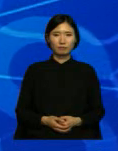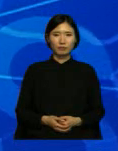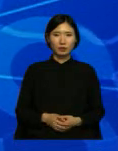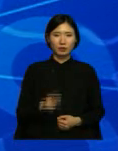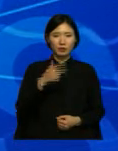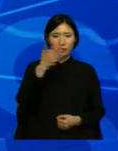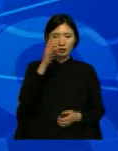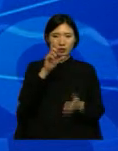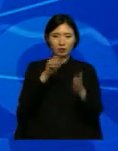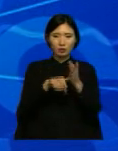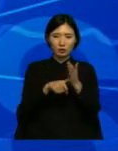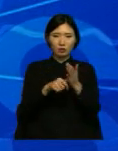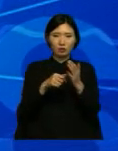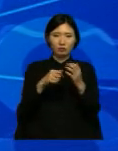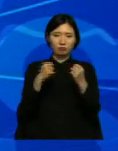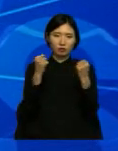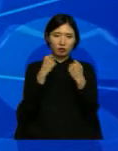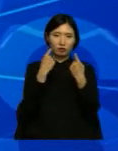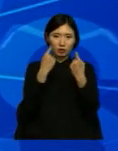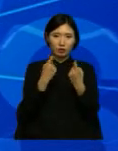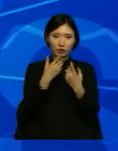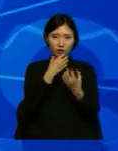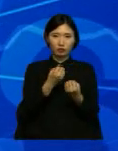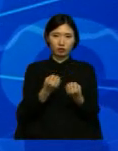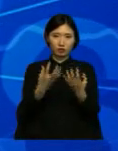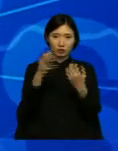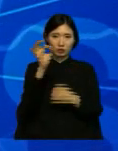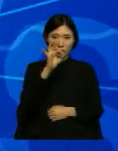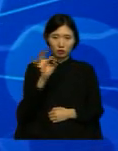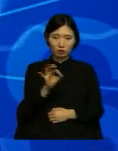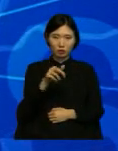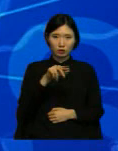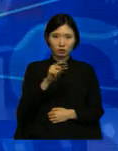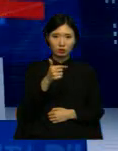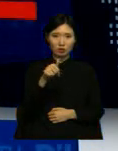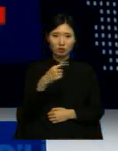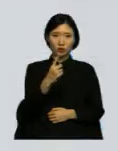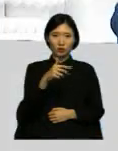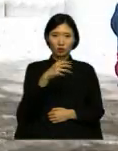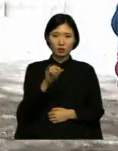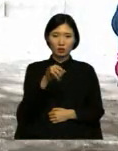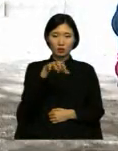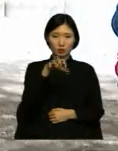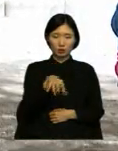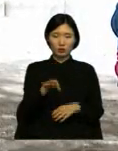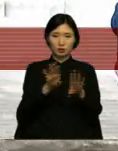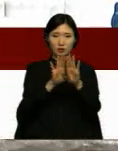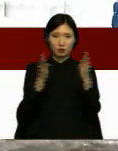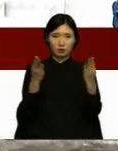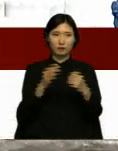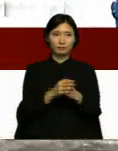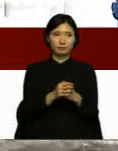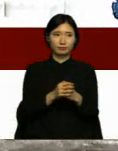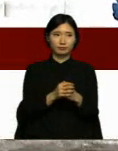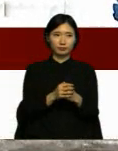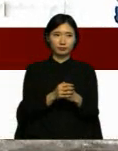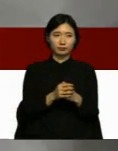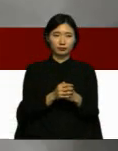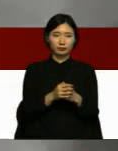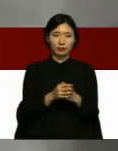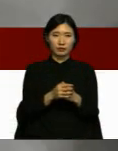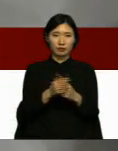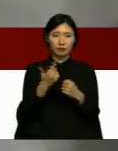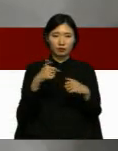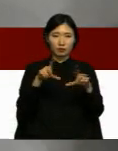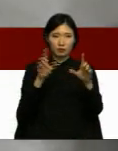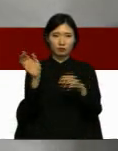구석기 겨울 여행 축제가 다음 주 10일부터 연천군 전곡리 선사 유적지에서 열립니다. 2월 6일부터